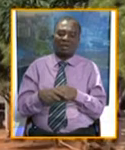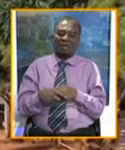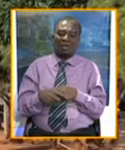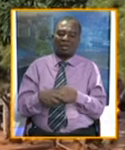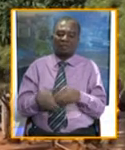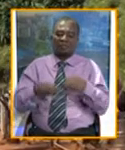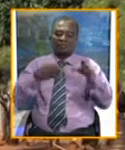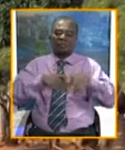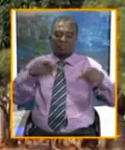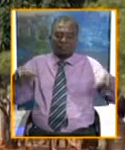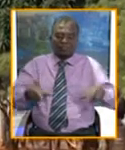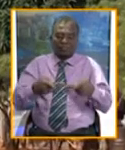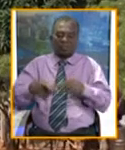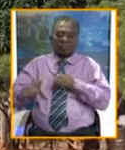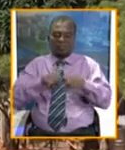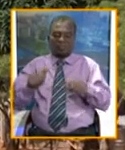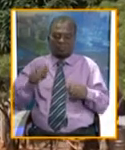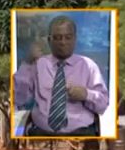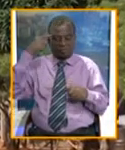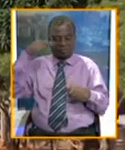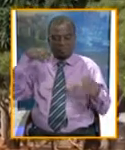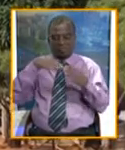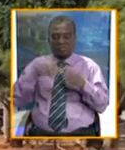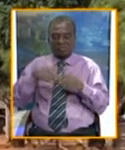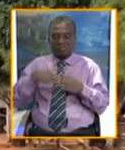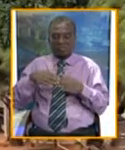Mettre en place des activités visant à limiter